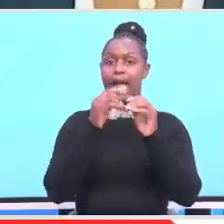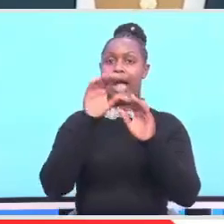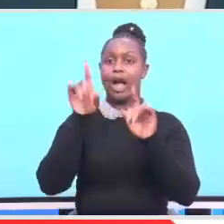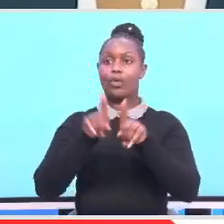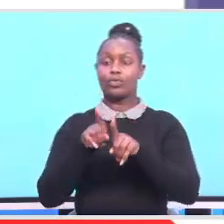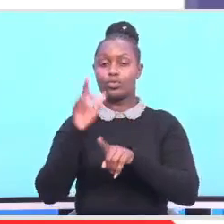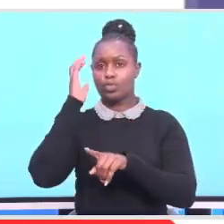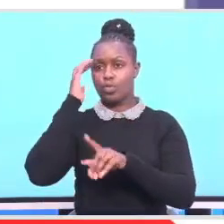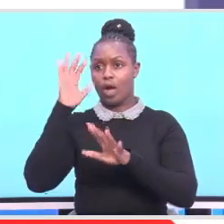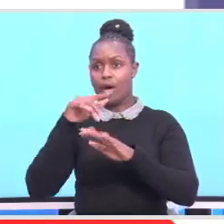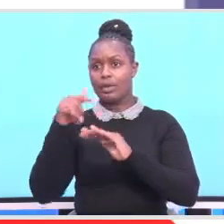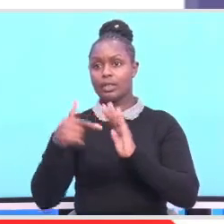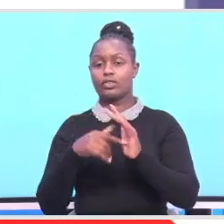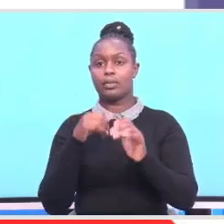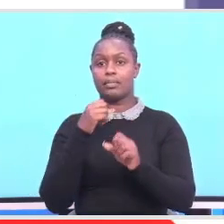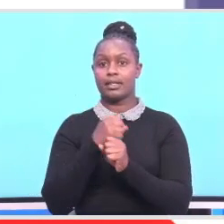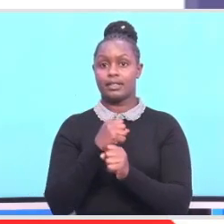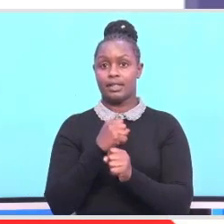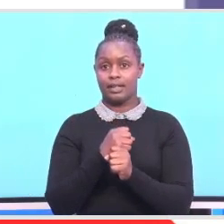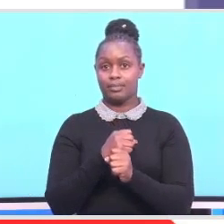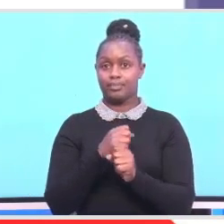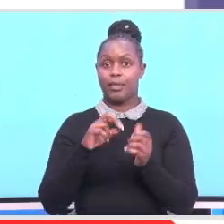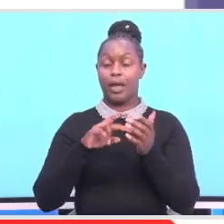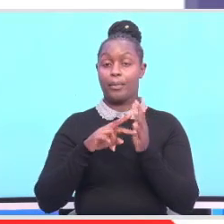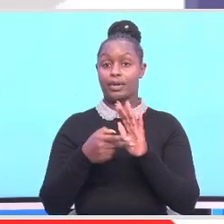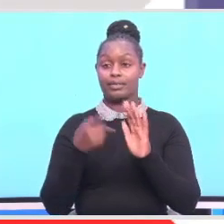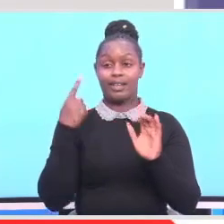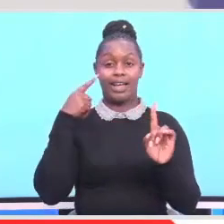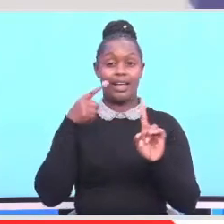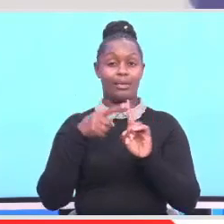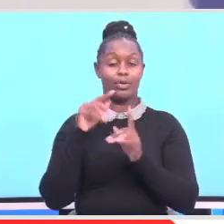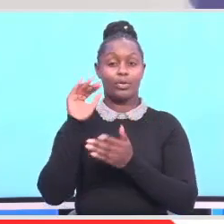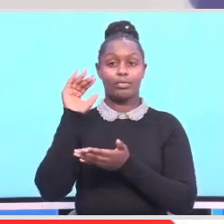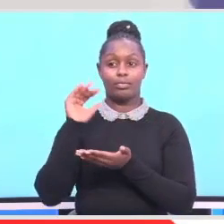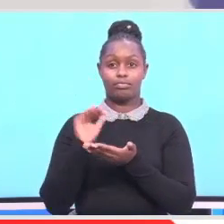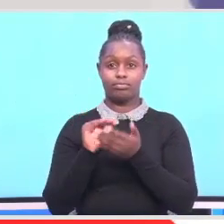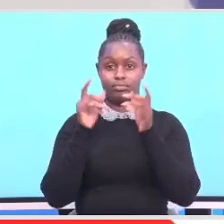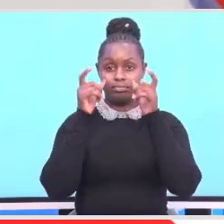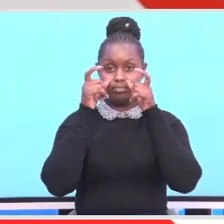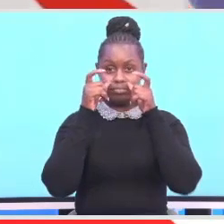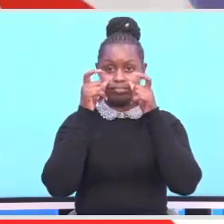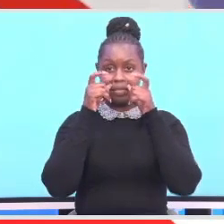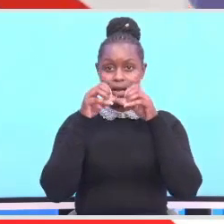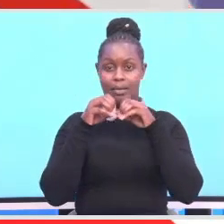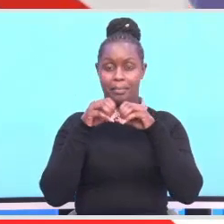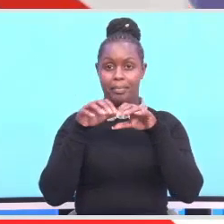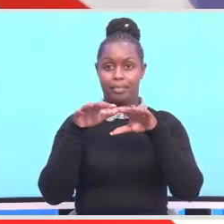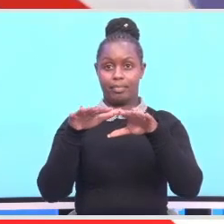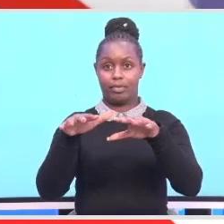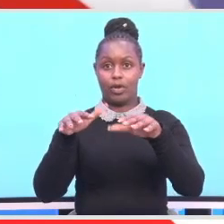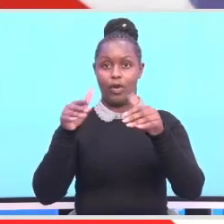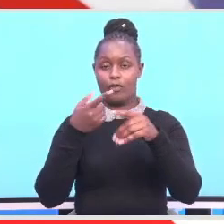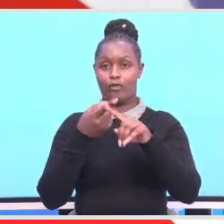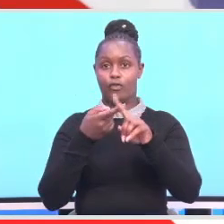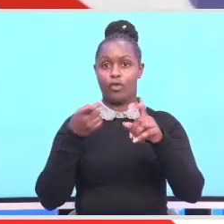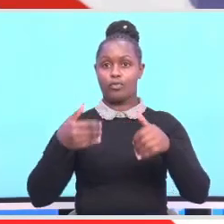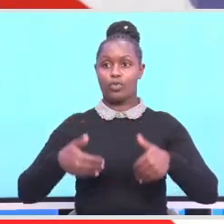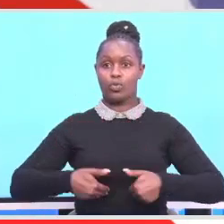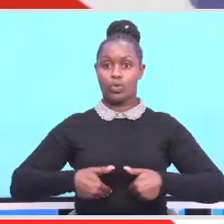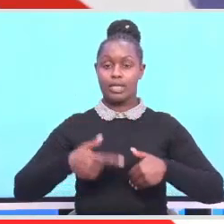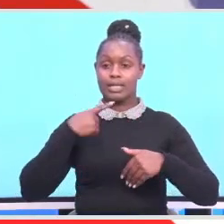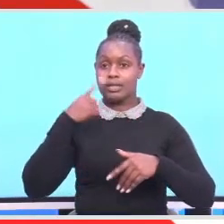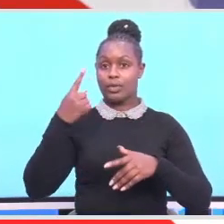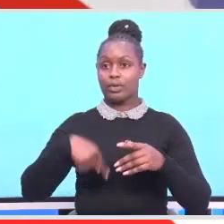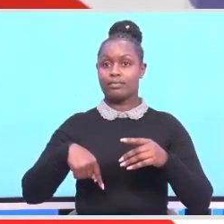is achieved. Mradi huu unapania kupunguza idadi ya maambukizi ya virusi vya ukimwi baina ya vijana. Ikumbuke kuwa kulingana na